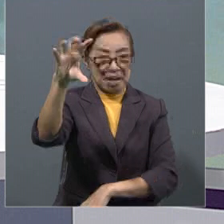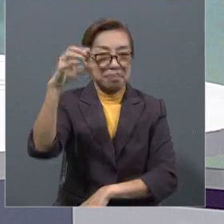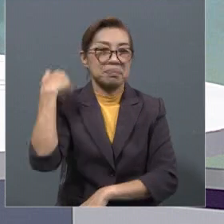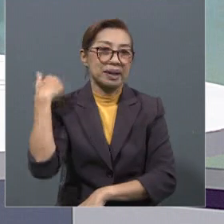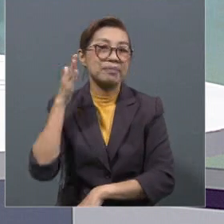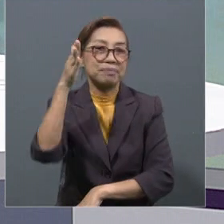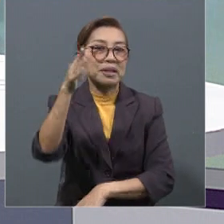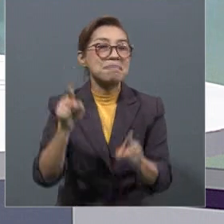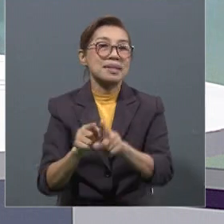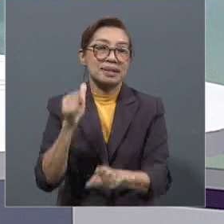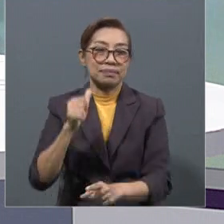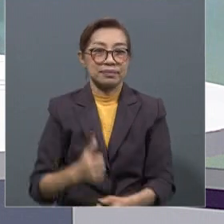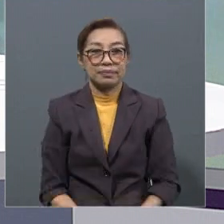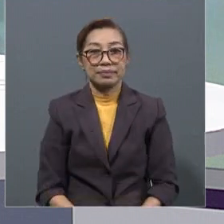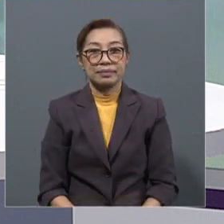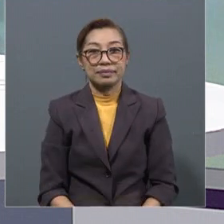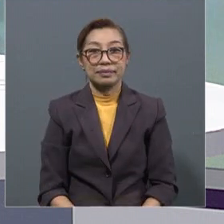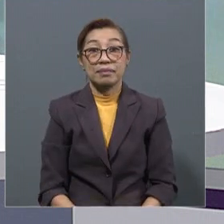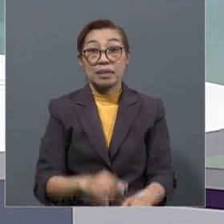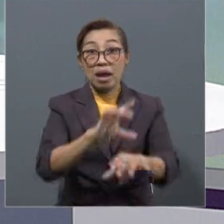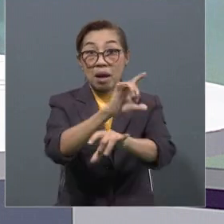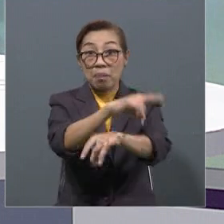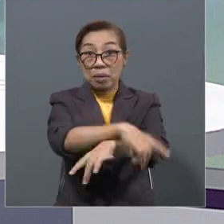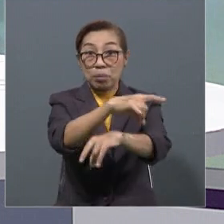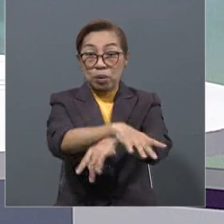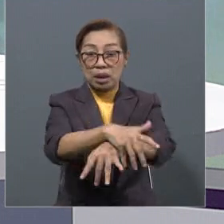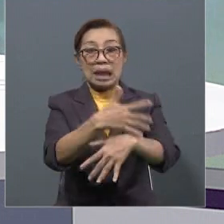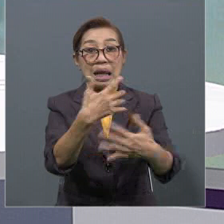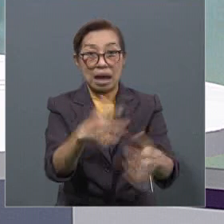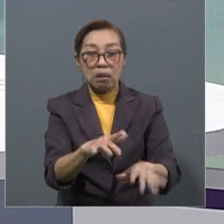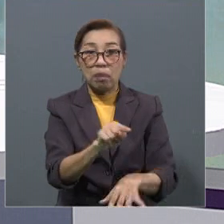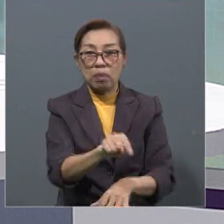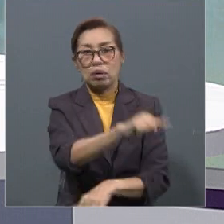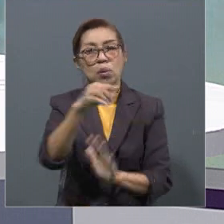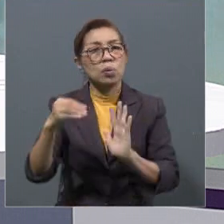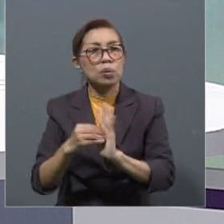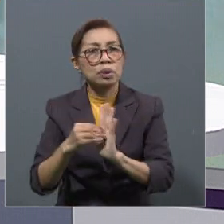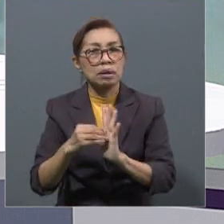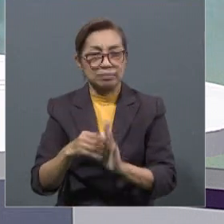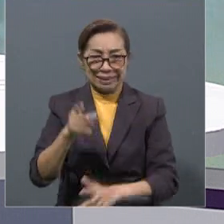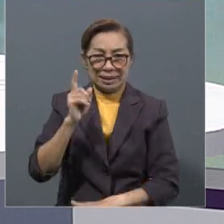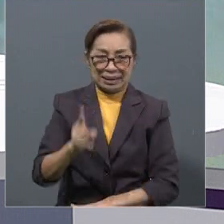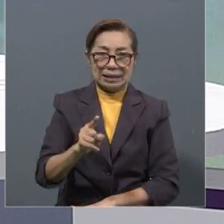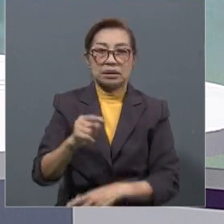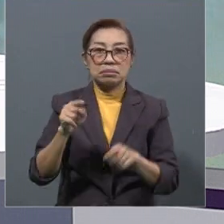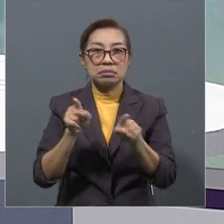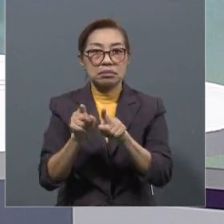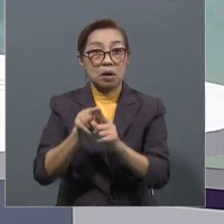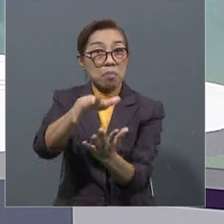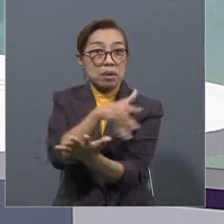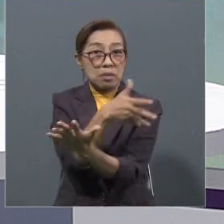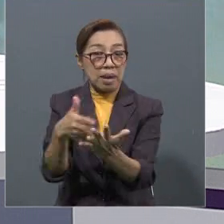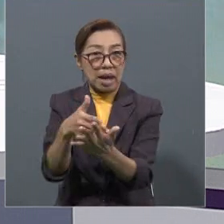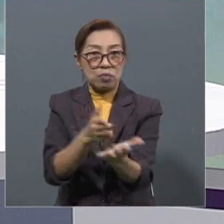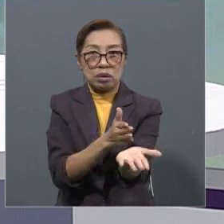ทีนี้แน่นอนค่ะในพื้นที่เพชรบุรีคึกคักนะคะกลับมายังกรุงเทพฯบ้านเรานะจริงๆตามกำหนดการเดิมวันนี้เขาจะมีการประชุม